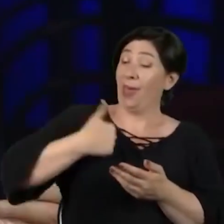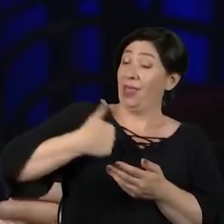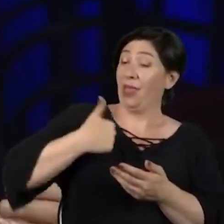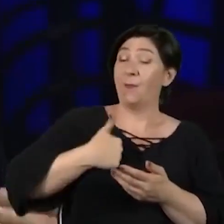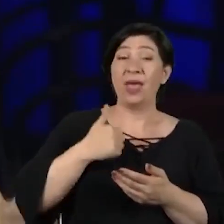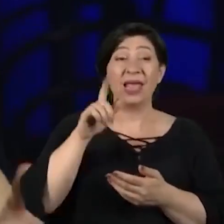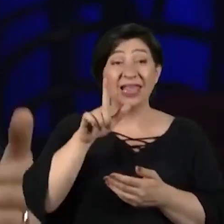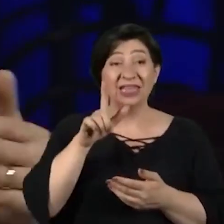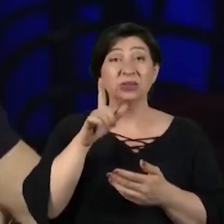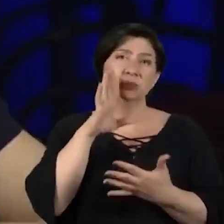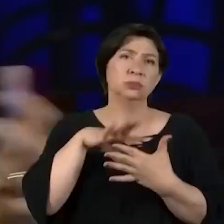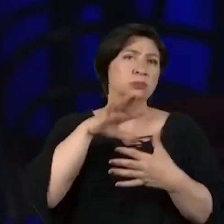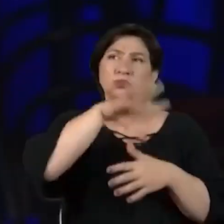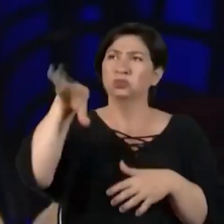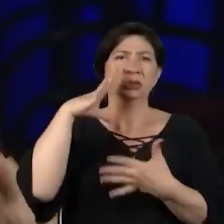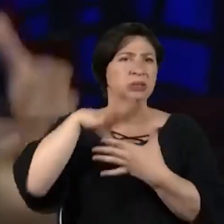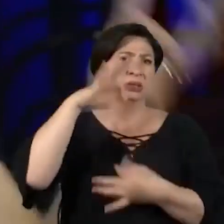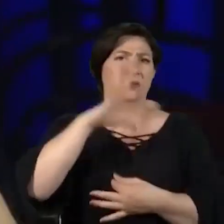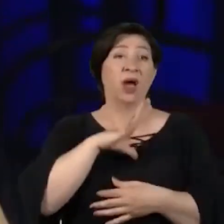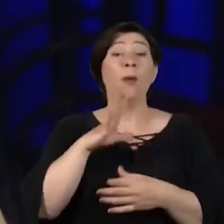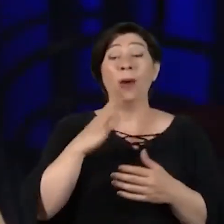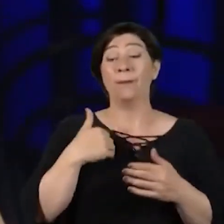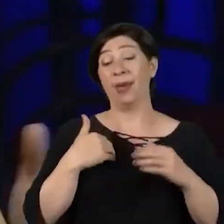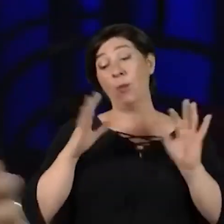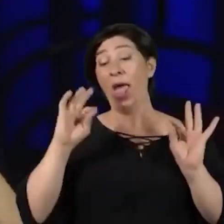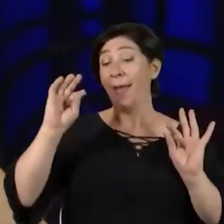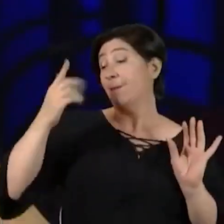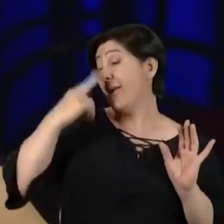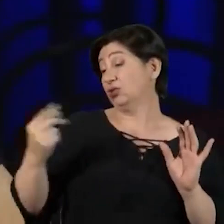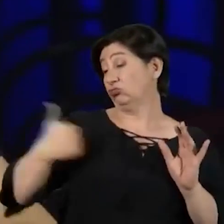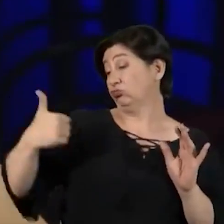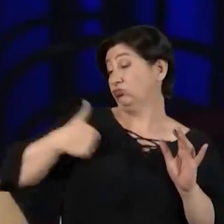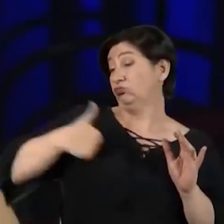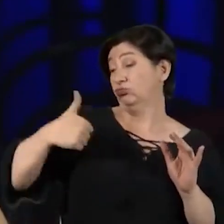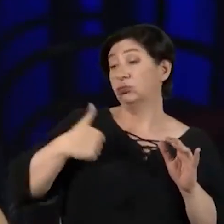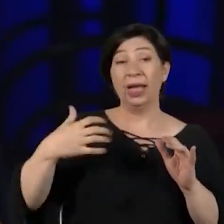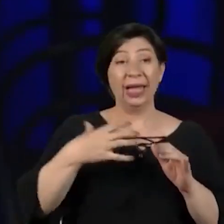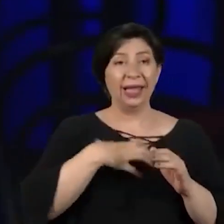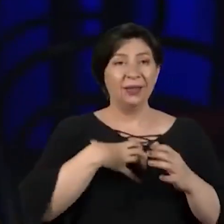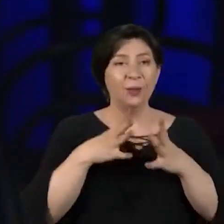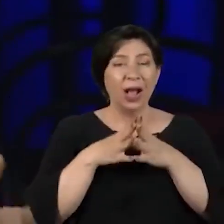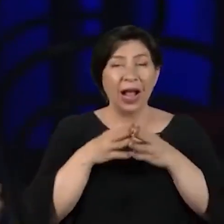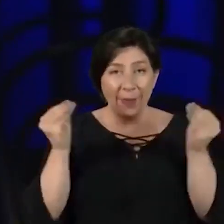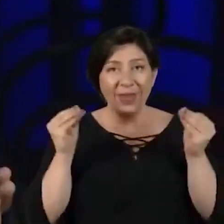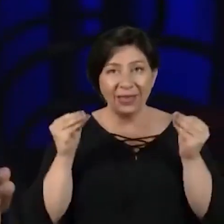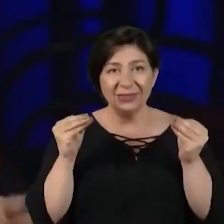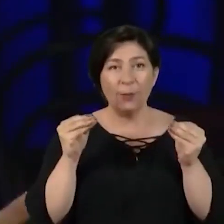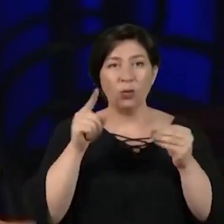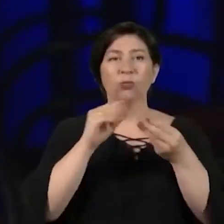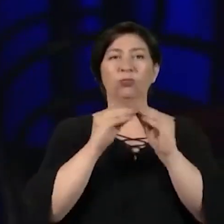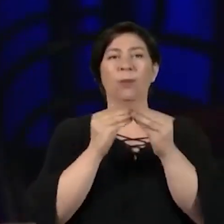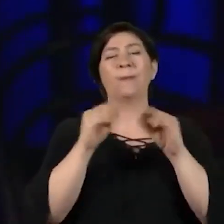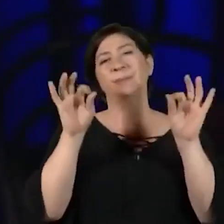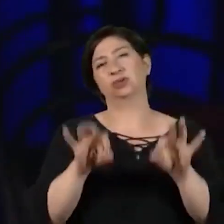bir durumdur. Ama bütün varoluşumu sadece beğenilmek üzerine kurup esas kimliğini gömersem şey orada başlıyor.